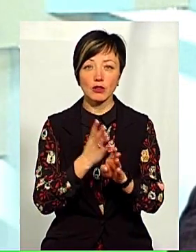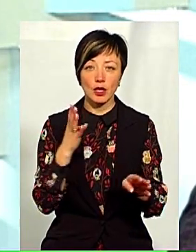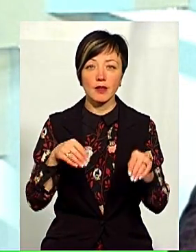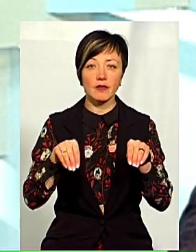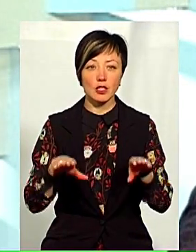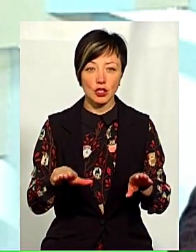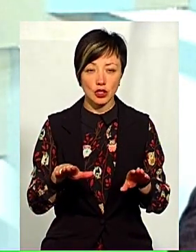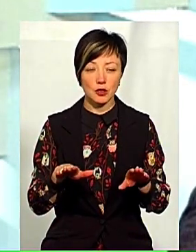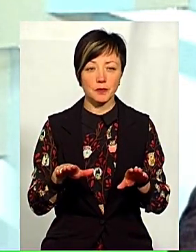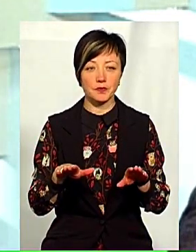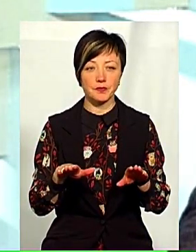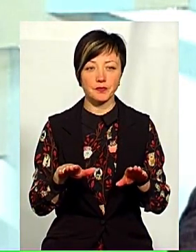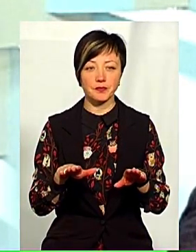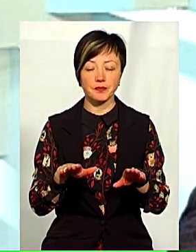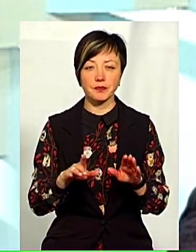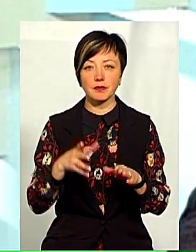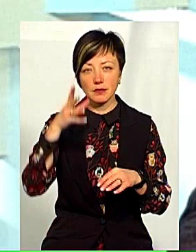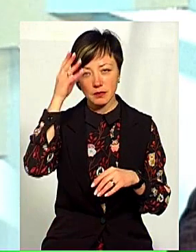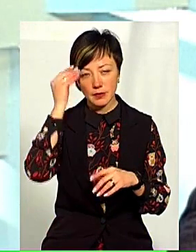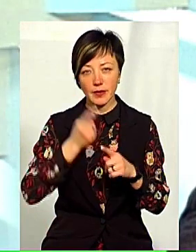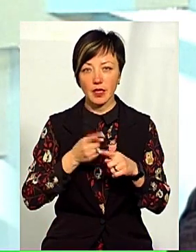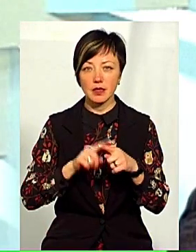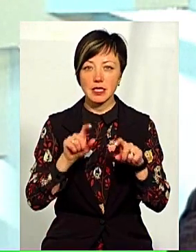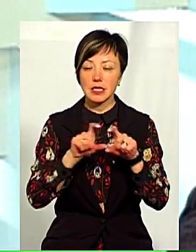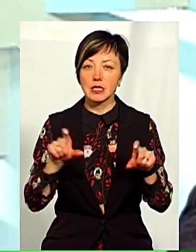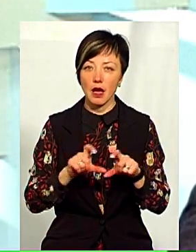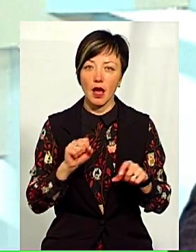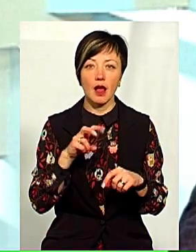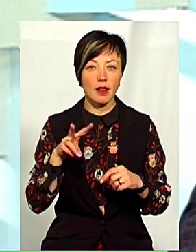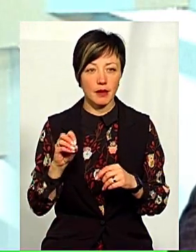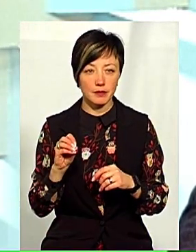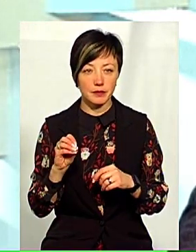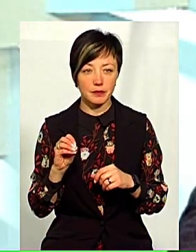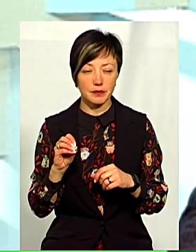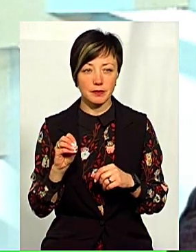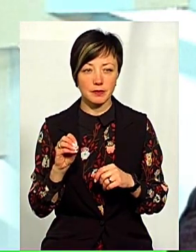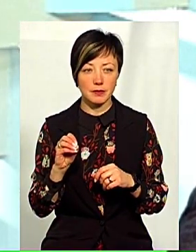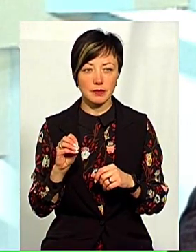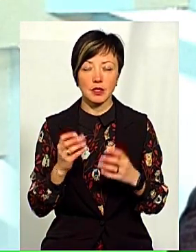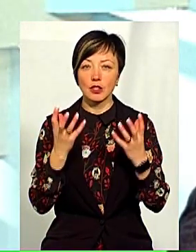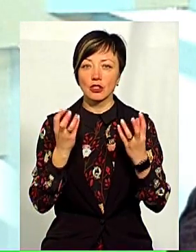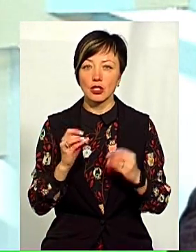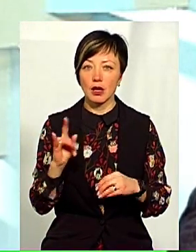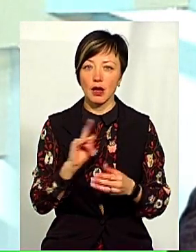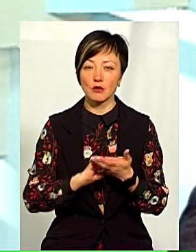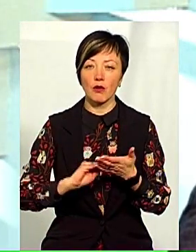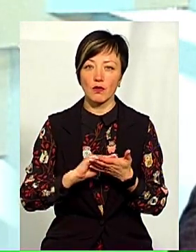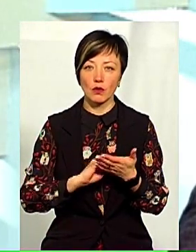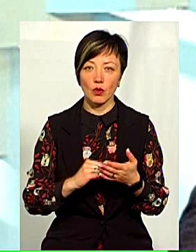вирішили взяти до уваги саме ці заклади. Але, ще раз повторюю, так як